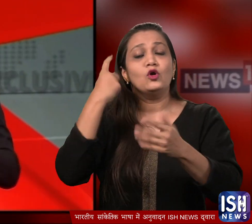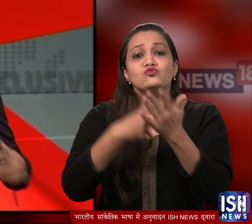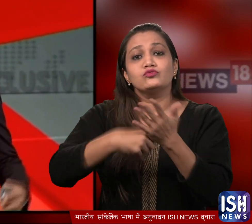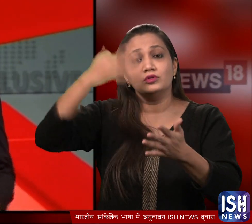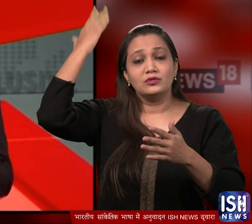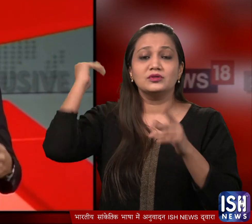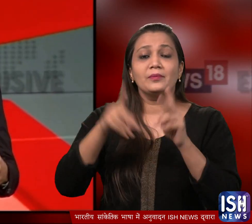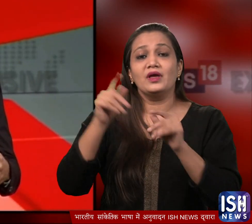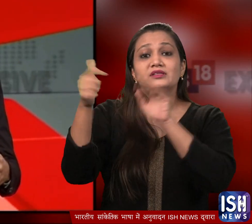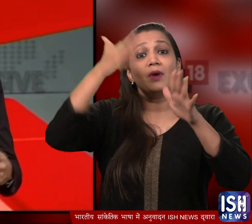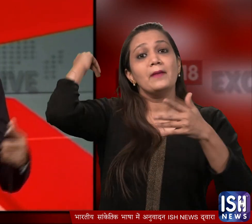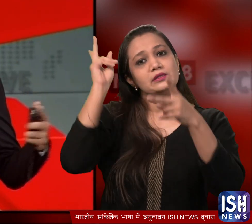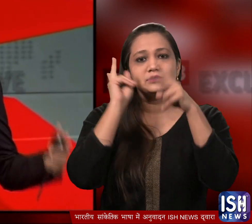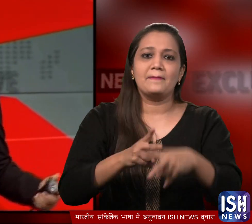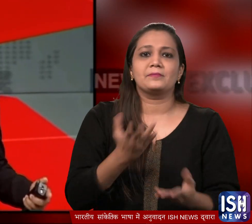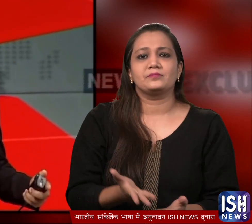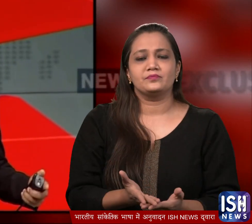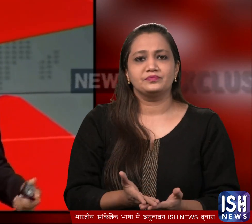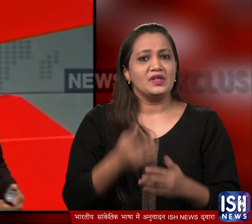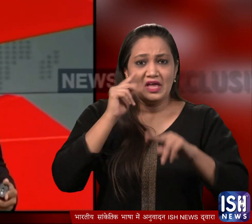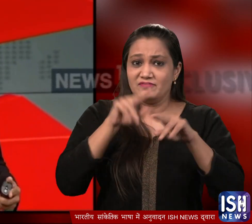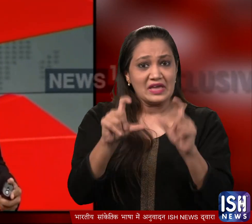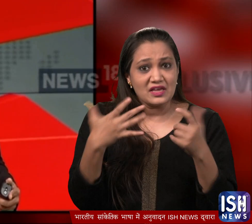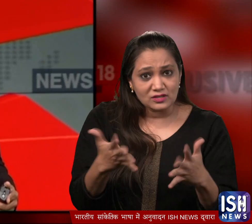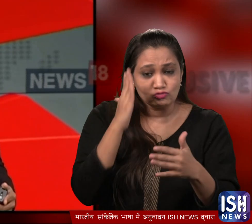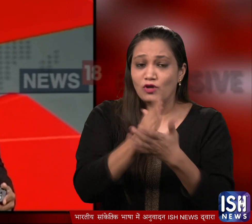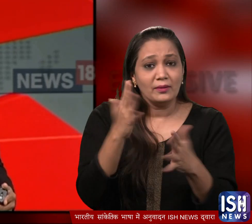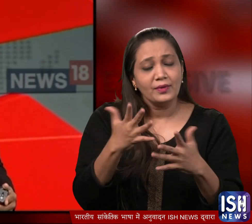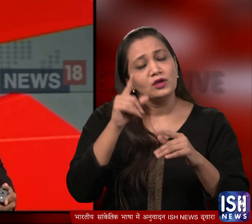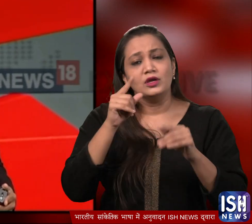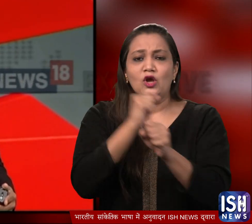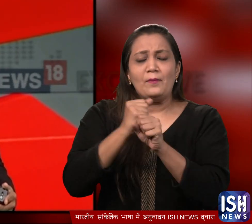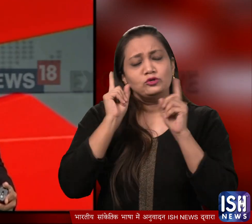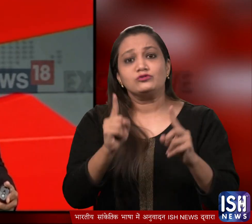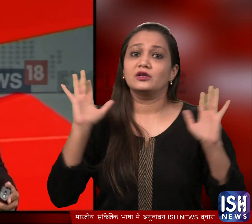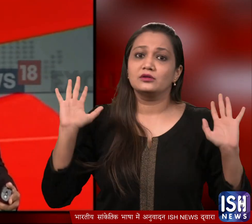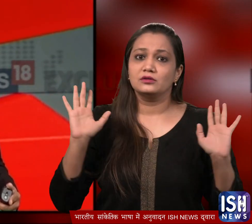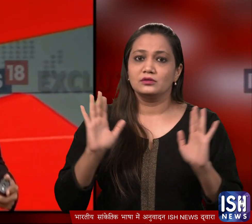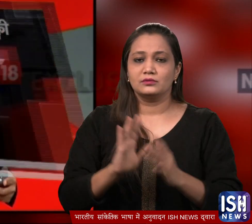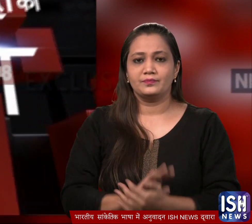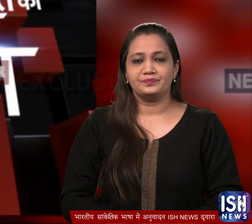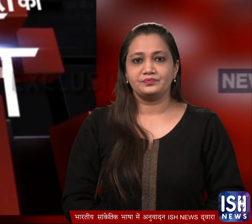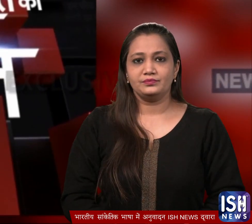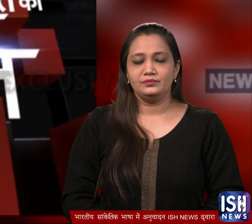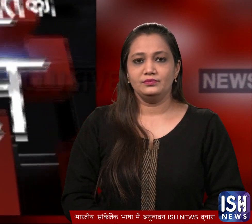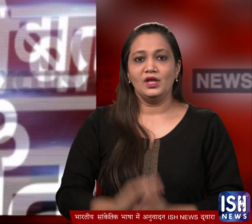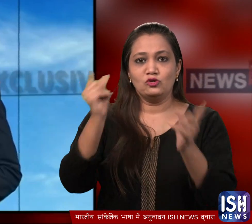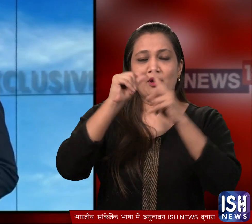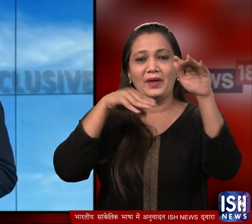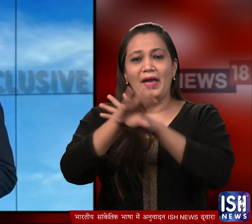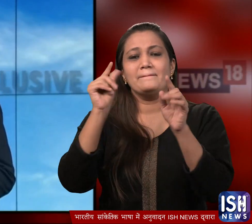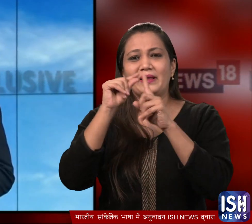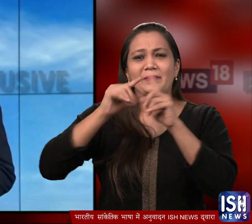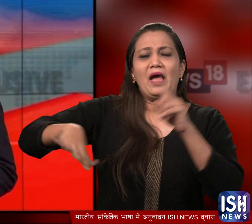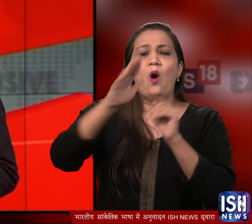से पाबंदियों के उसी जाल में फंस गए हैं जिसमें 6 महीने पहले। अब भी हमने लापरवाही नहीं छोड़ी तो सरकार की सख्ती भी हमारा पीछा नहीं छोड़ने वाली। उत्तर प्रदेश